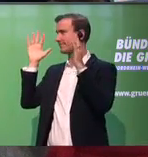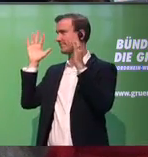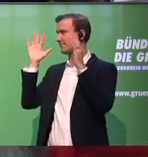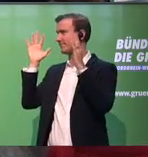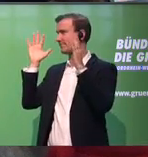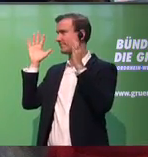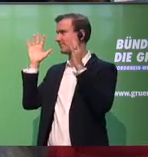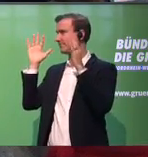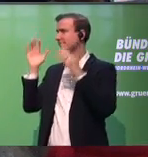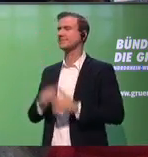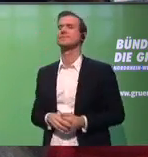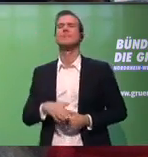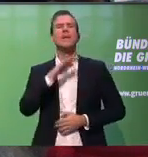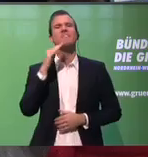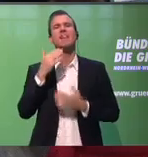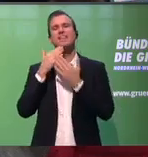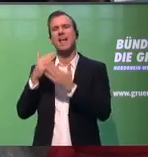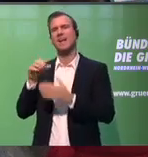Danke, Ska.